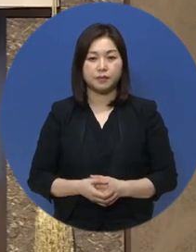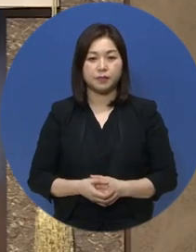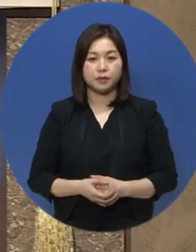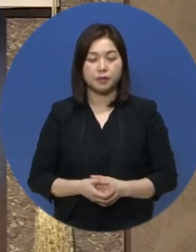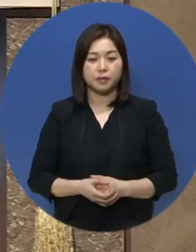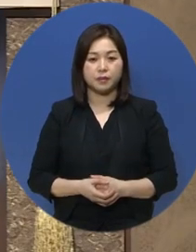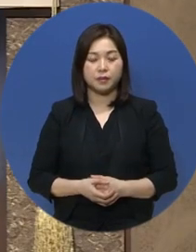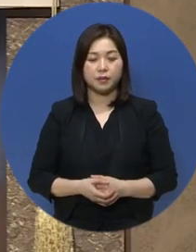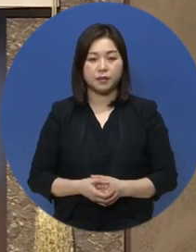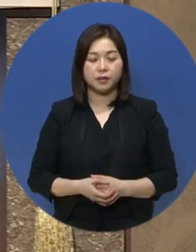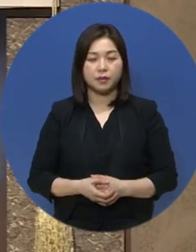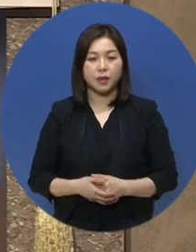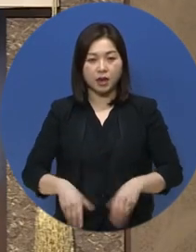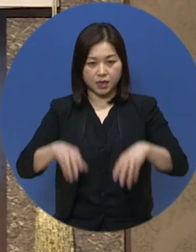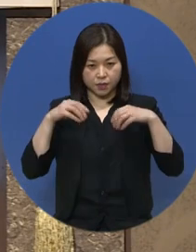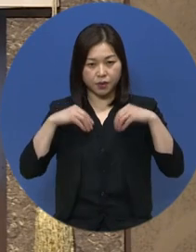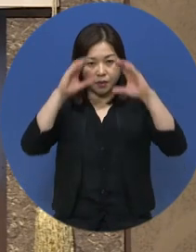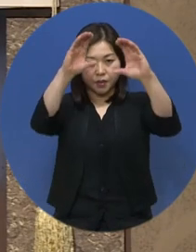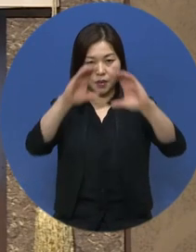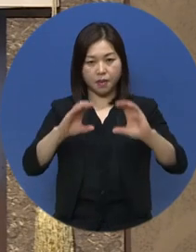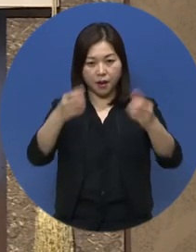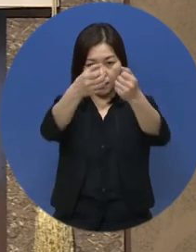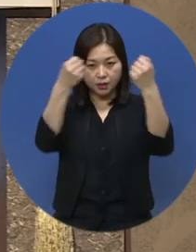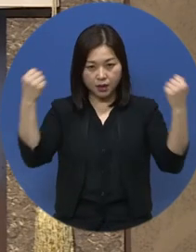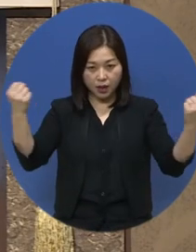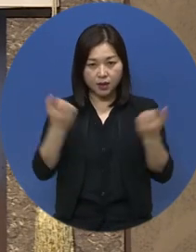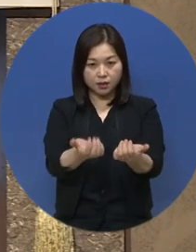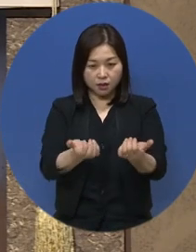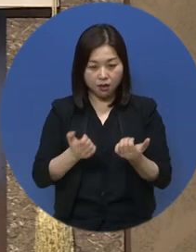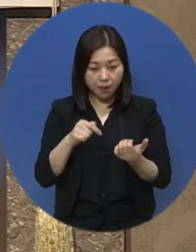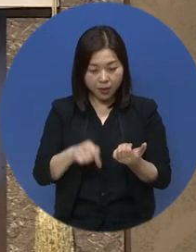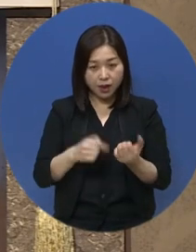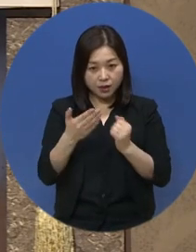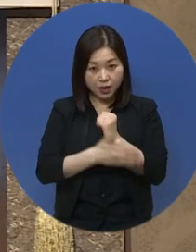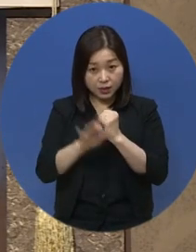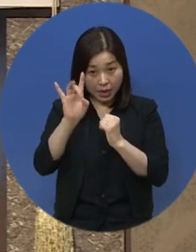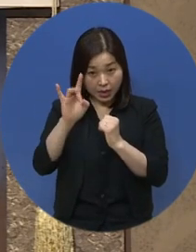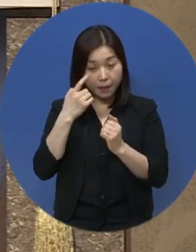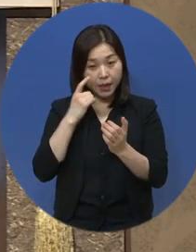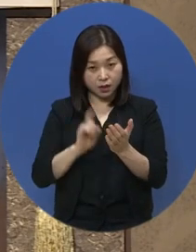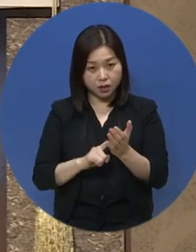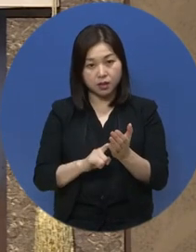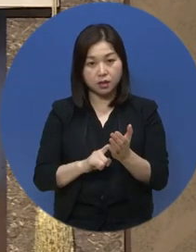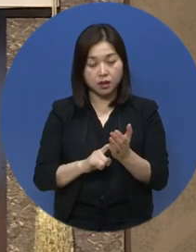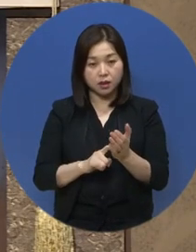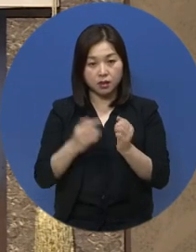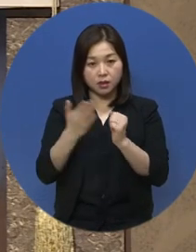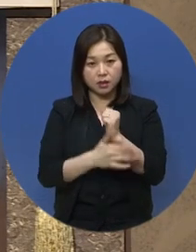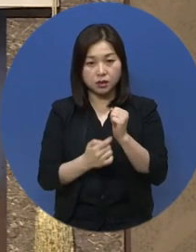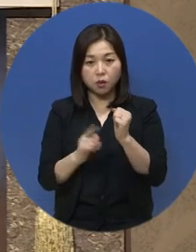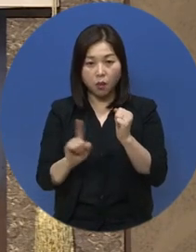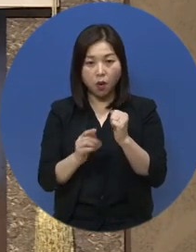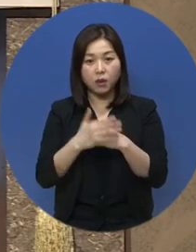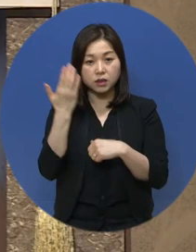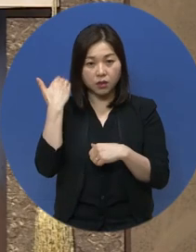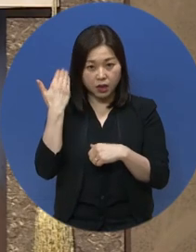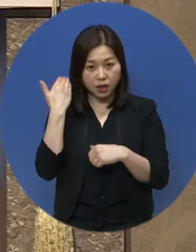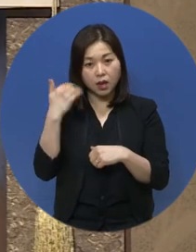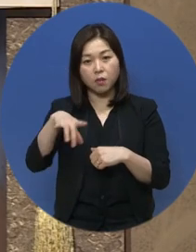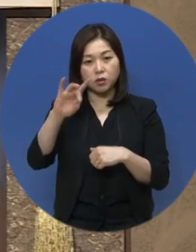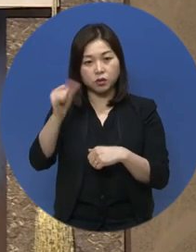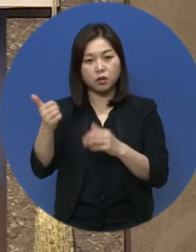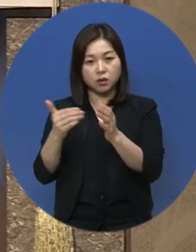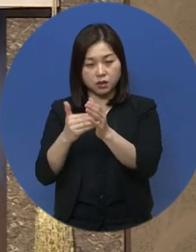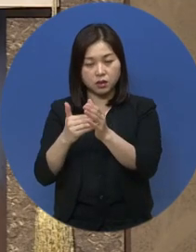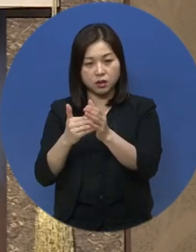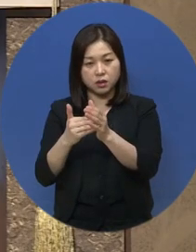이불장을 이렇게 열어서 정리를 하다가 서랍 밑에 사진 하나를 발견을 했어요. 그 사진은 얼마 전에 먼저